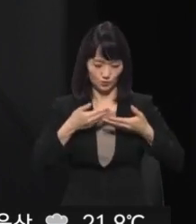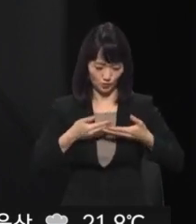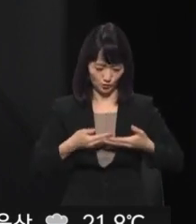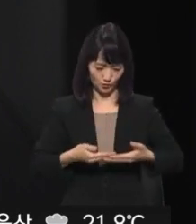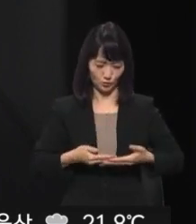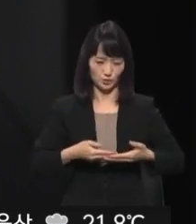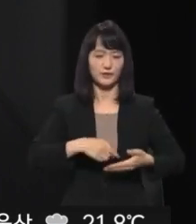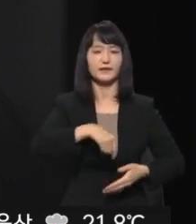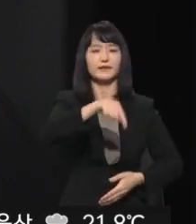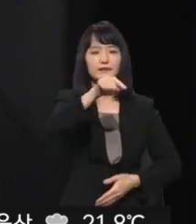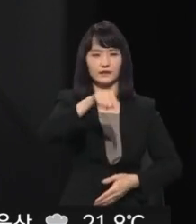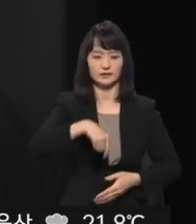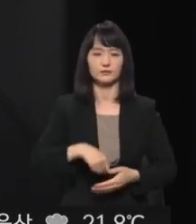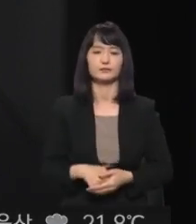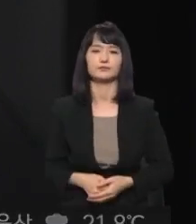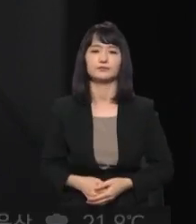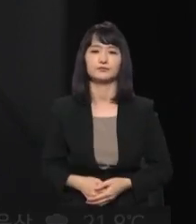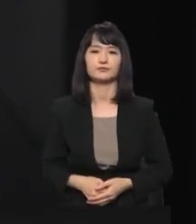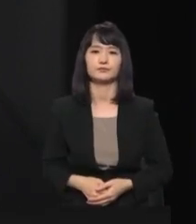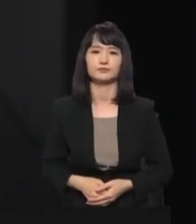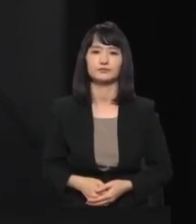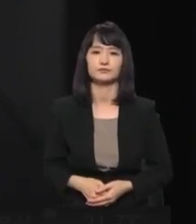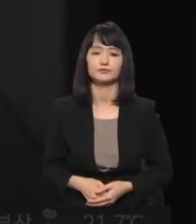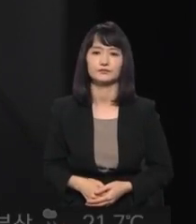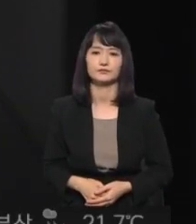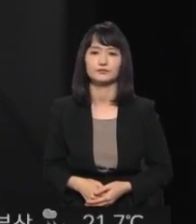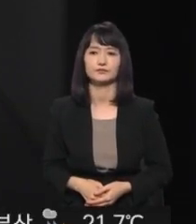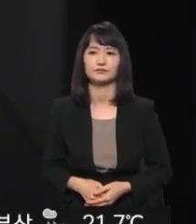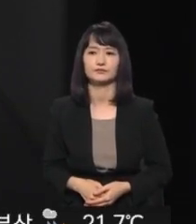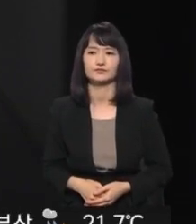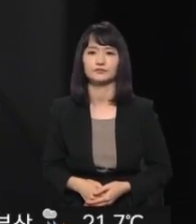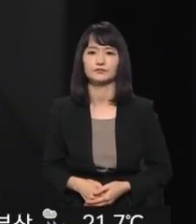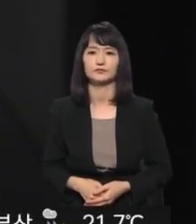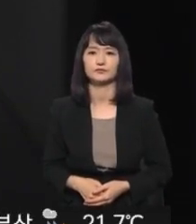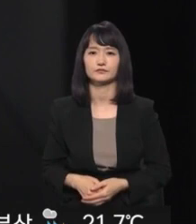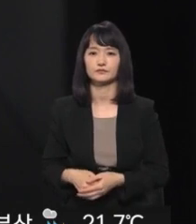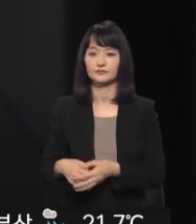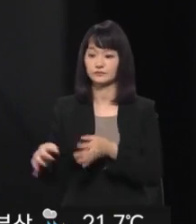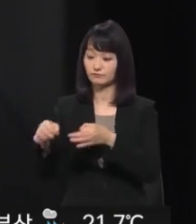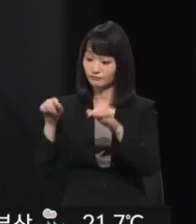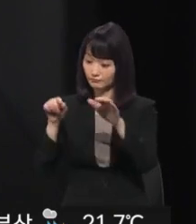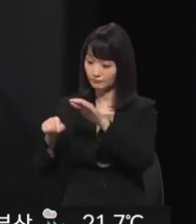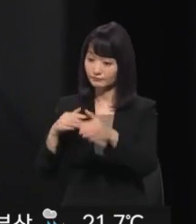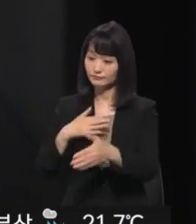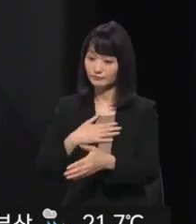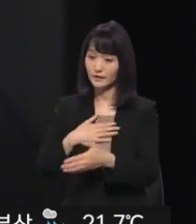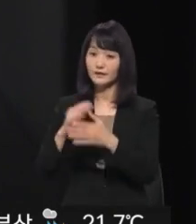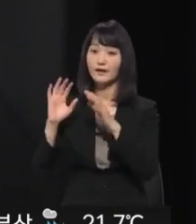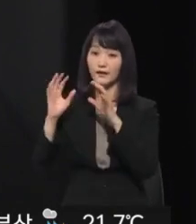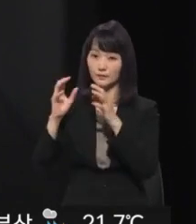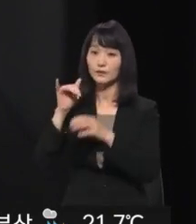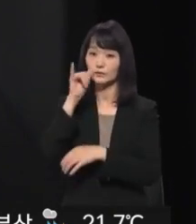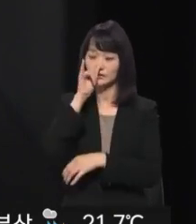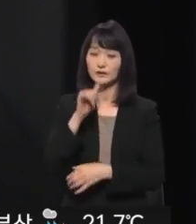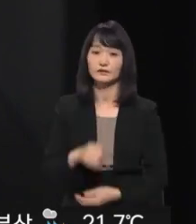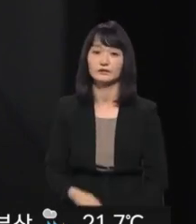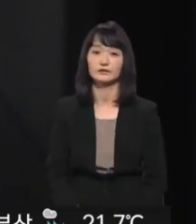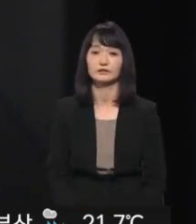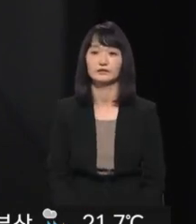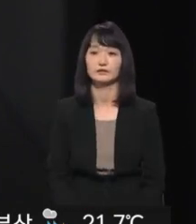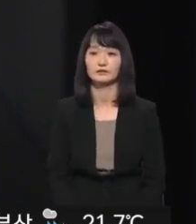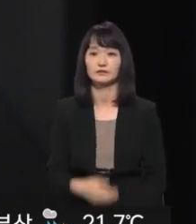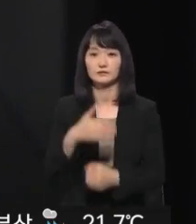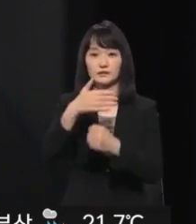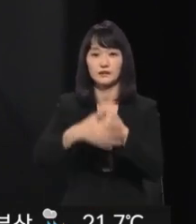아닌감 그리고 이제 그 안에서도 아무튼 그렇지만 굉장히 안 환영받고 있다 라는 의미의 인장은 얘기를 하고 이 대구가